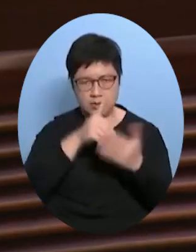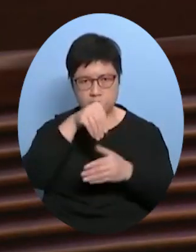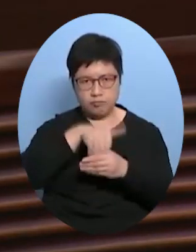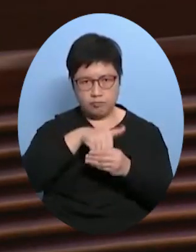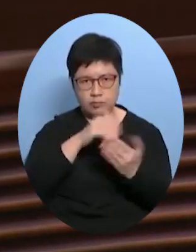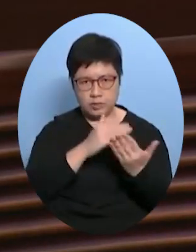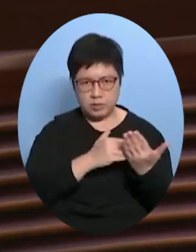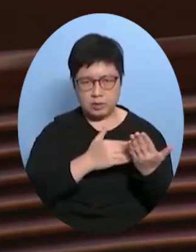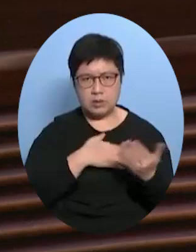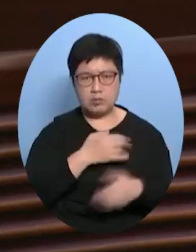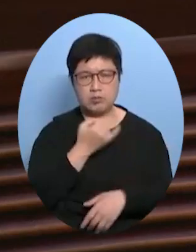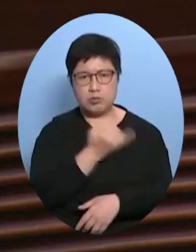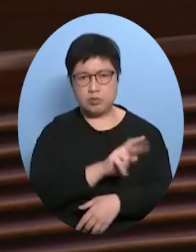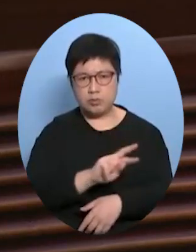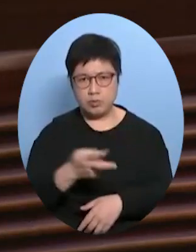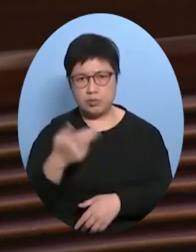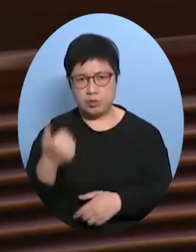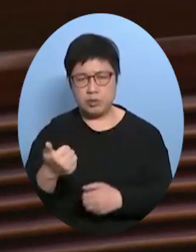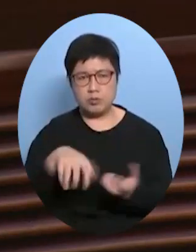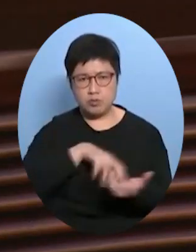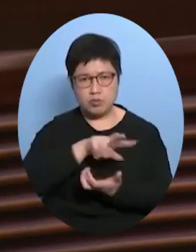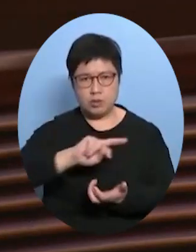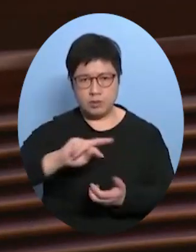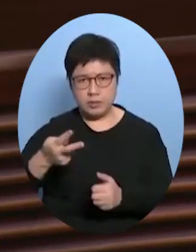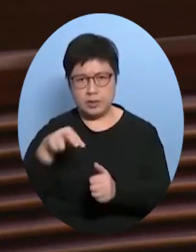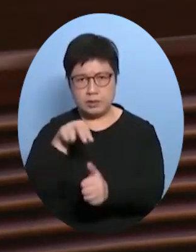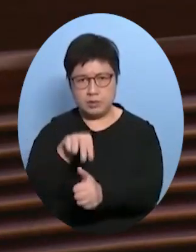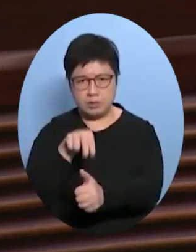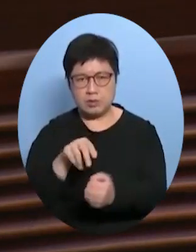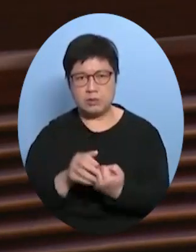軌，撥亂反正，由亂而治。